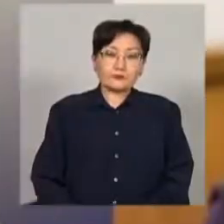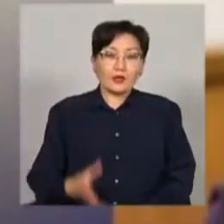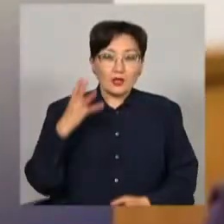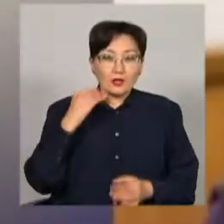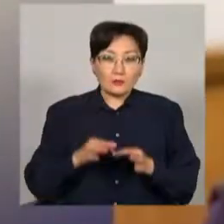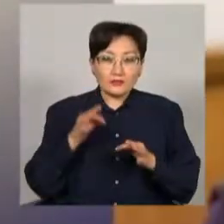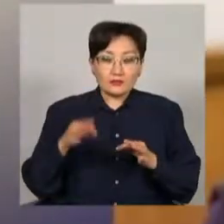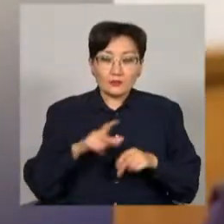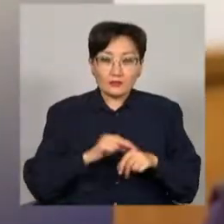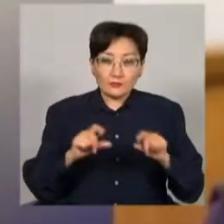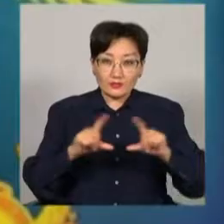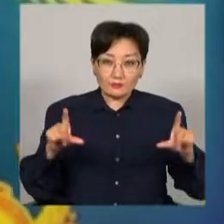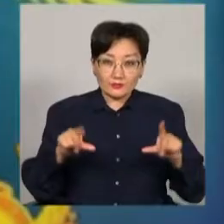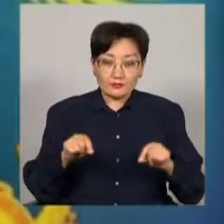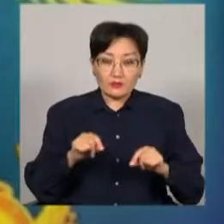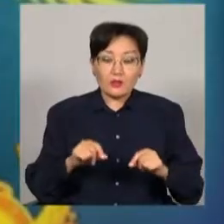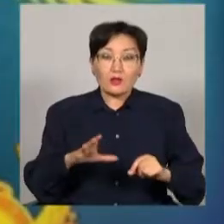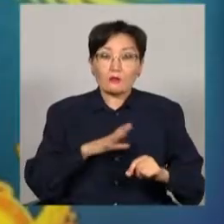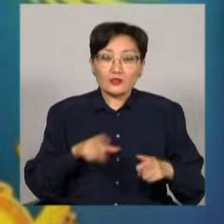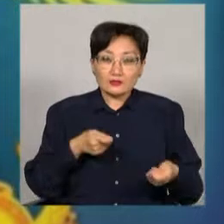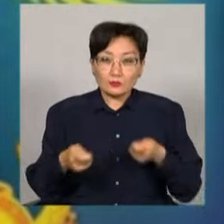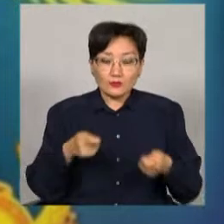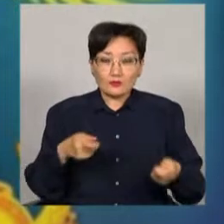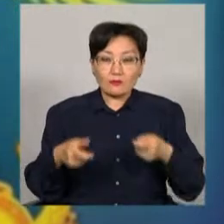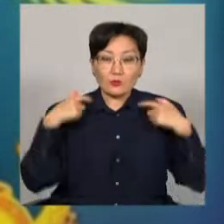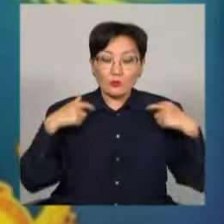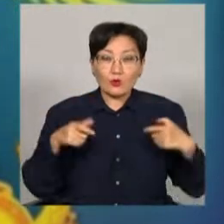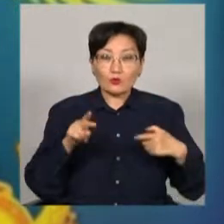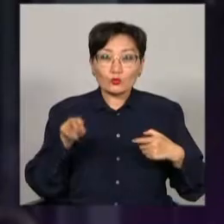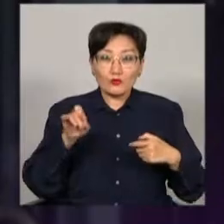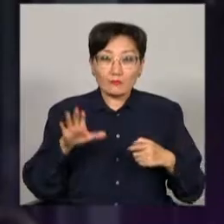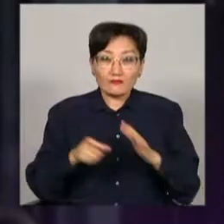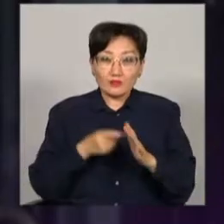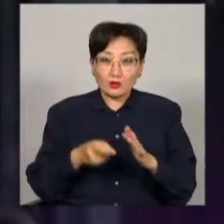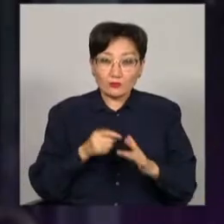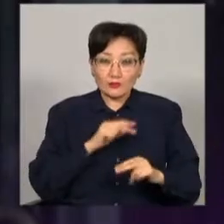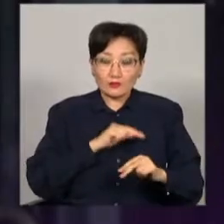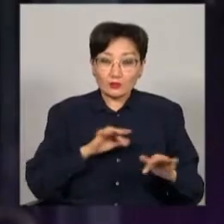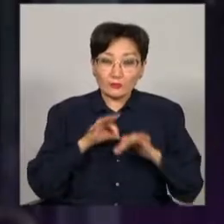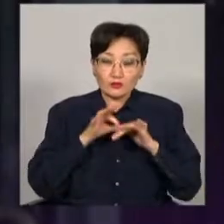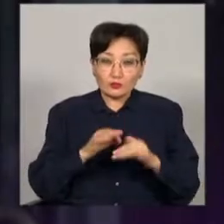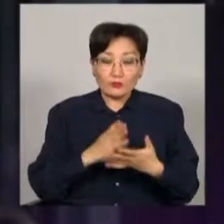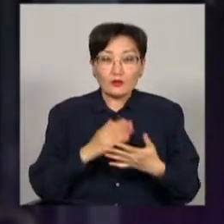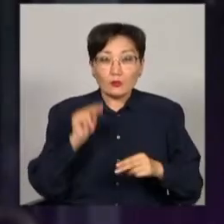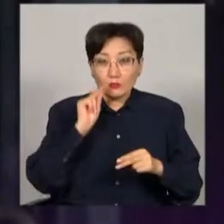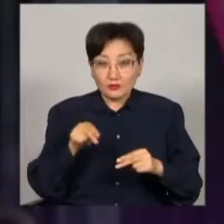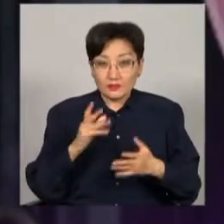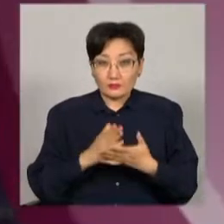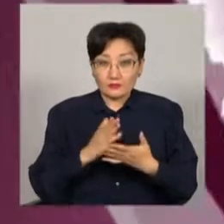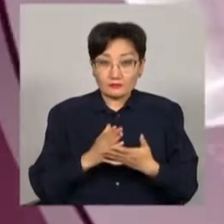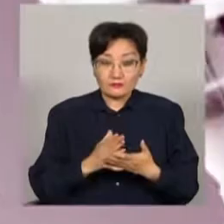Almaty oblısı polisiya departamentining ex-başşısı General Kudebaev tergelip jatır. Ol qantar oqiğası boyunşa küdüktü dep